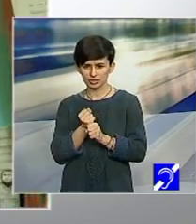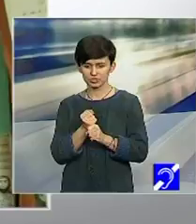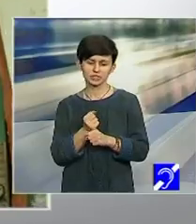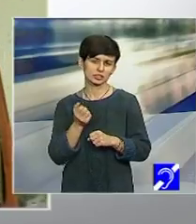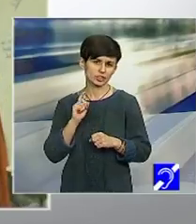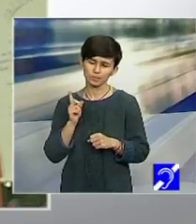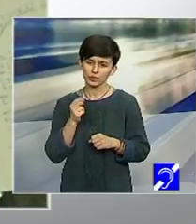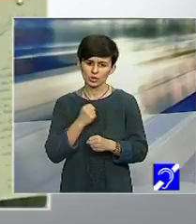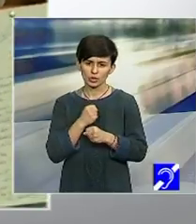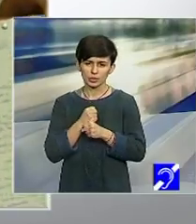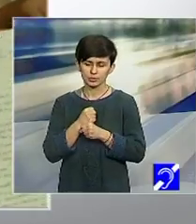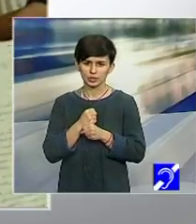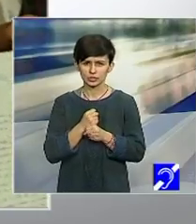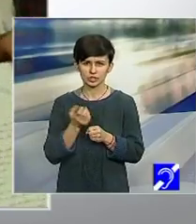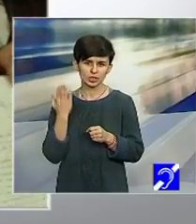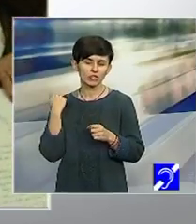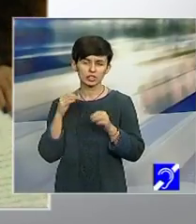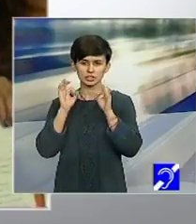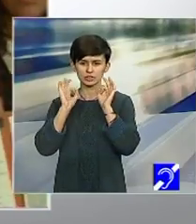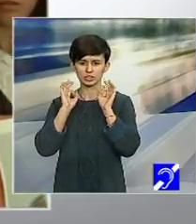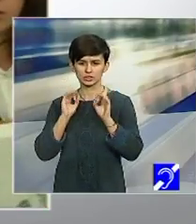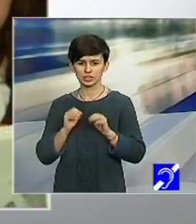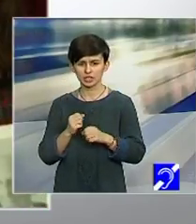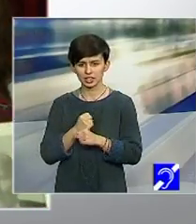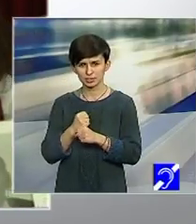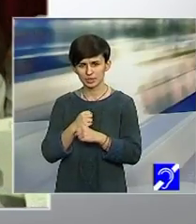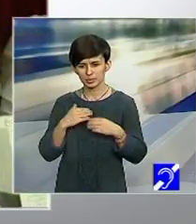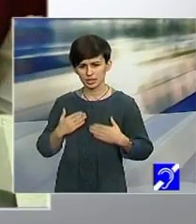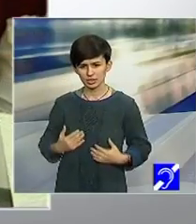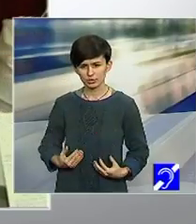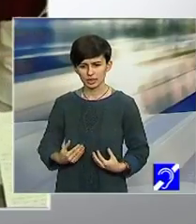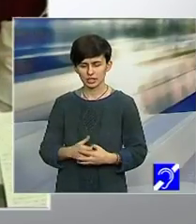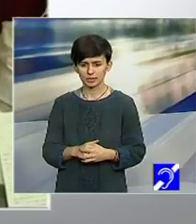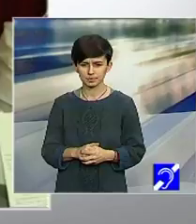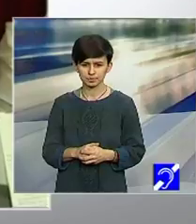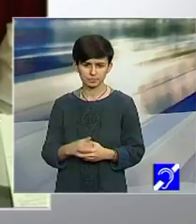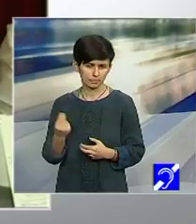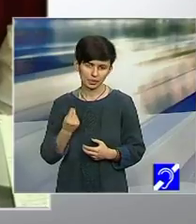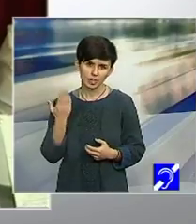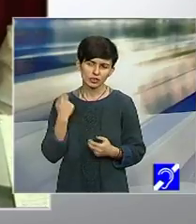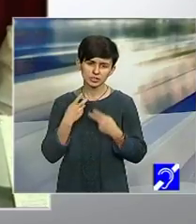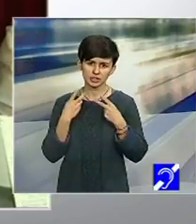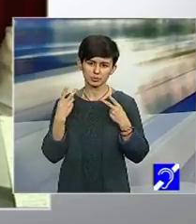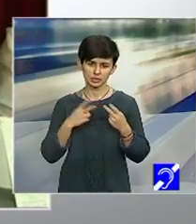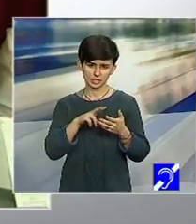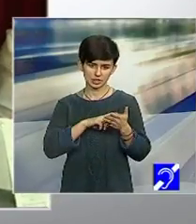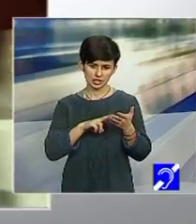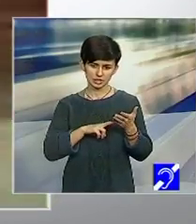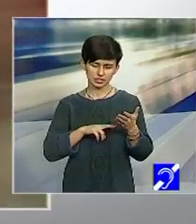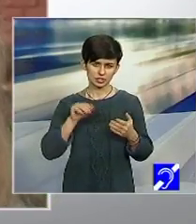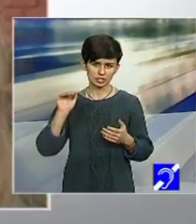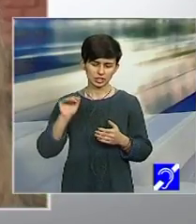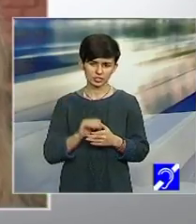fost puse să muncească, ci au fost folosite ca experimente umane. De ce a fost important să citești asta? Cu ce ai rămas în sufletul